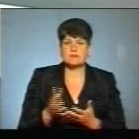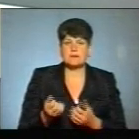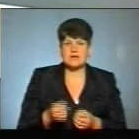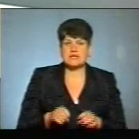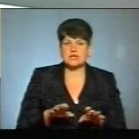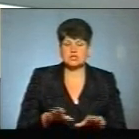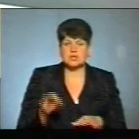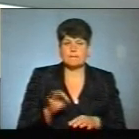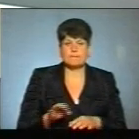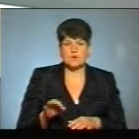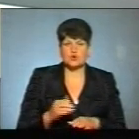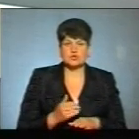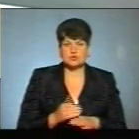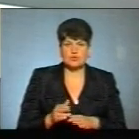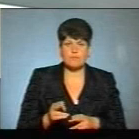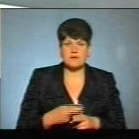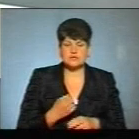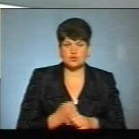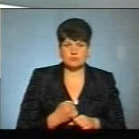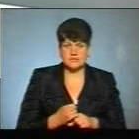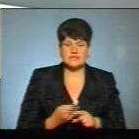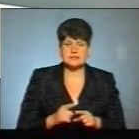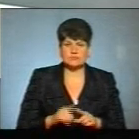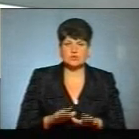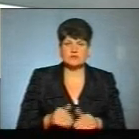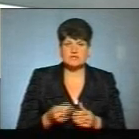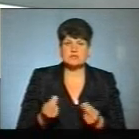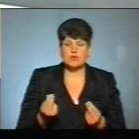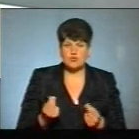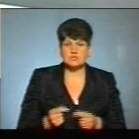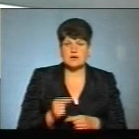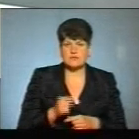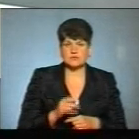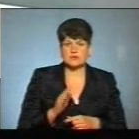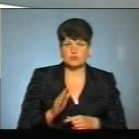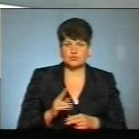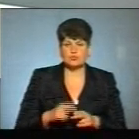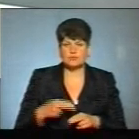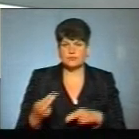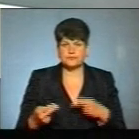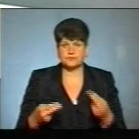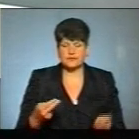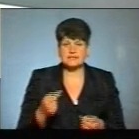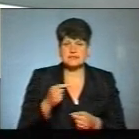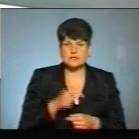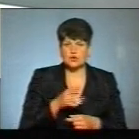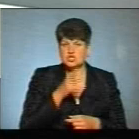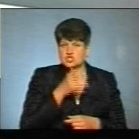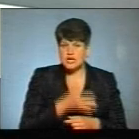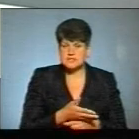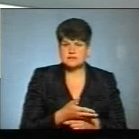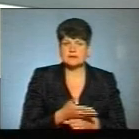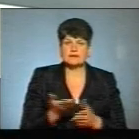про часткову безробіттю. Це буде роботодавцям надаватись кошти, а вони будуть відшкодовувати за той час,